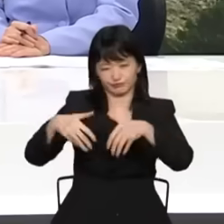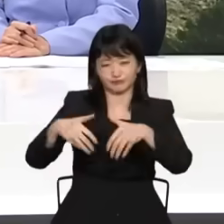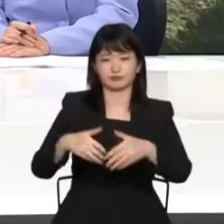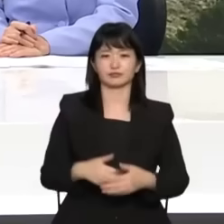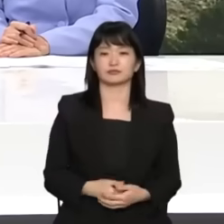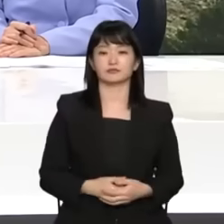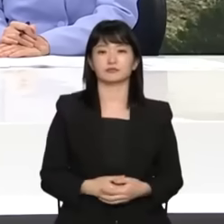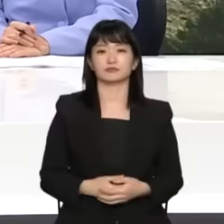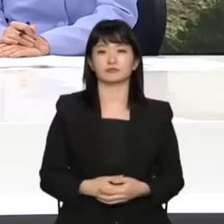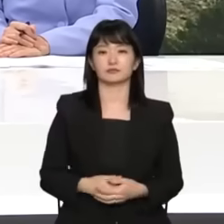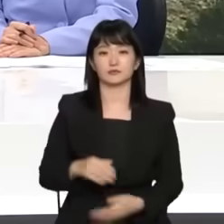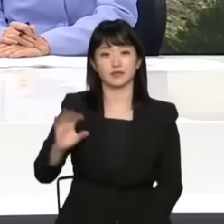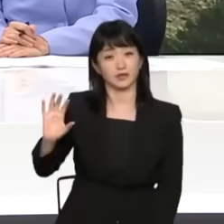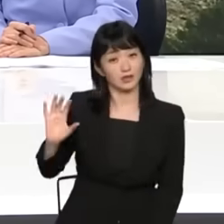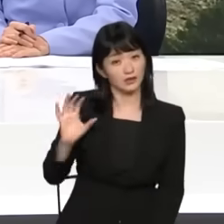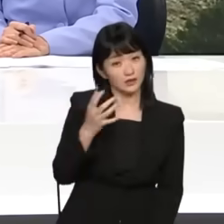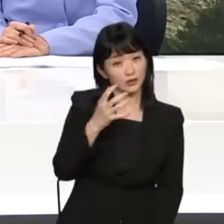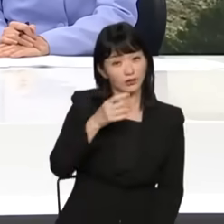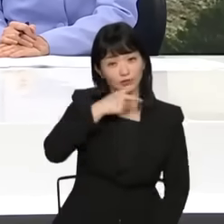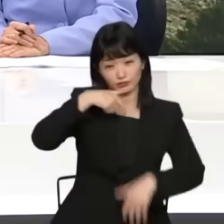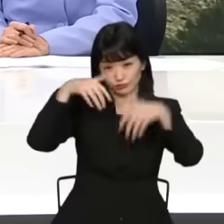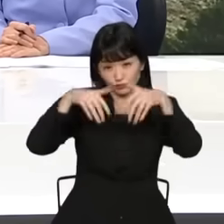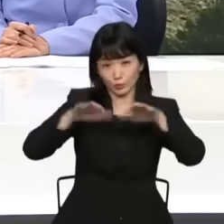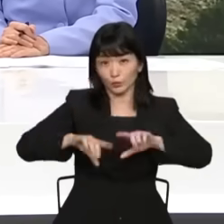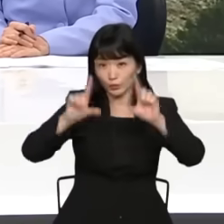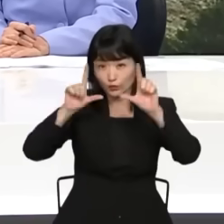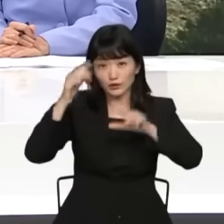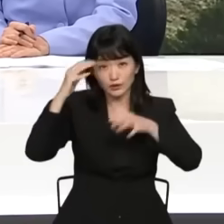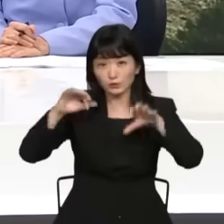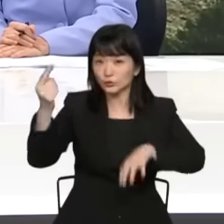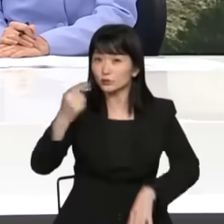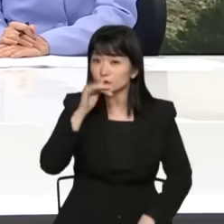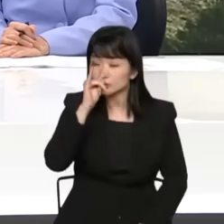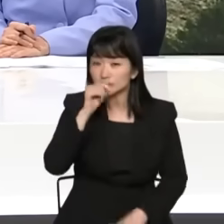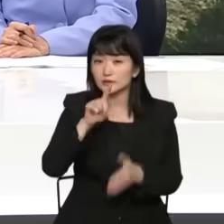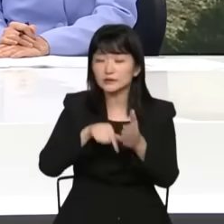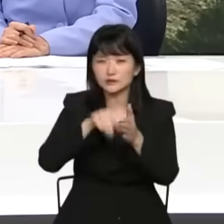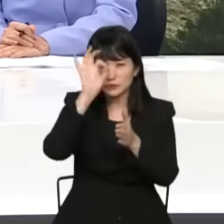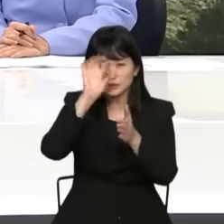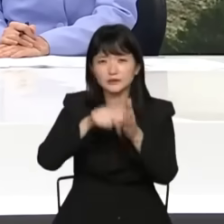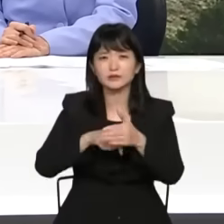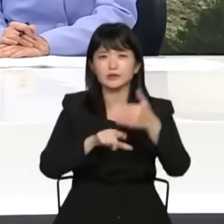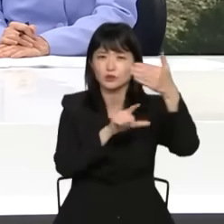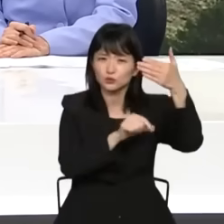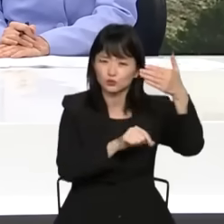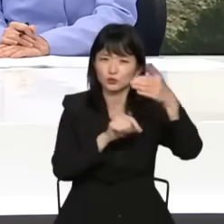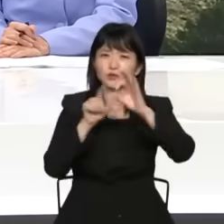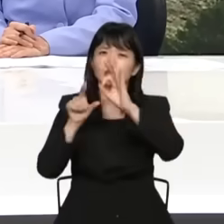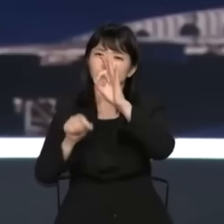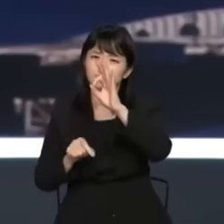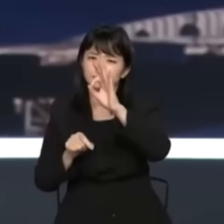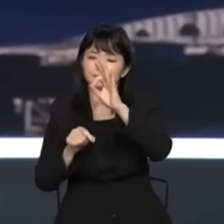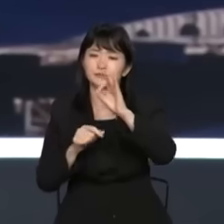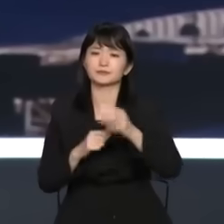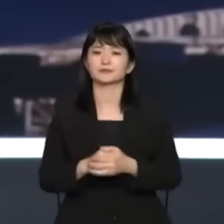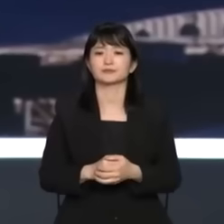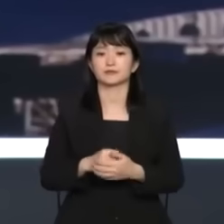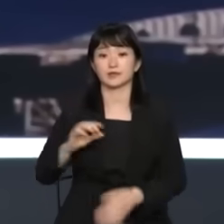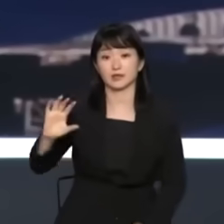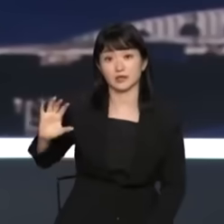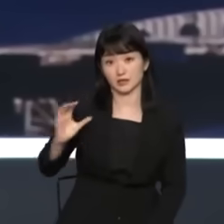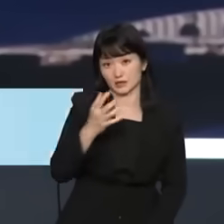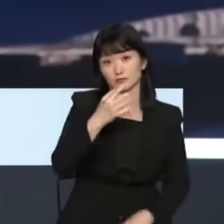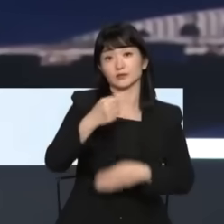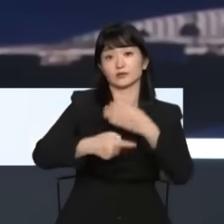태풍이나 폭우가 올해 우리나라에 더 올 수도 있는 상황인가요? 시기적으로 봤을 때는 9월과 10월 같은 경우는 실질적으로 태풍의